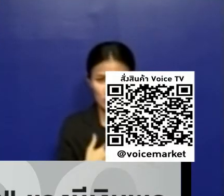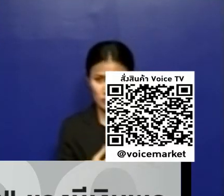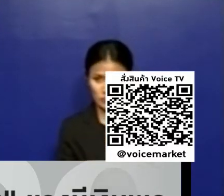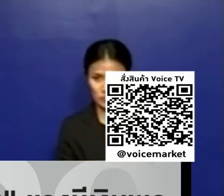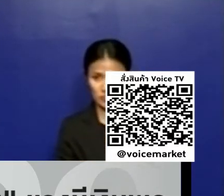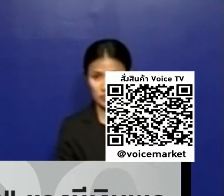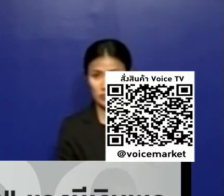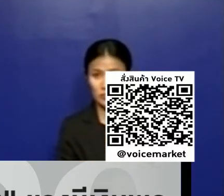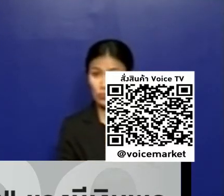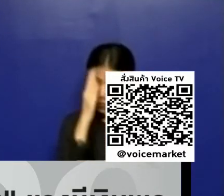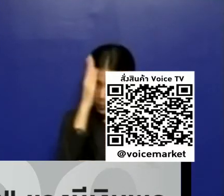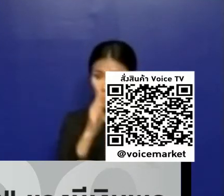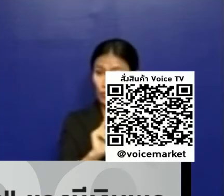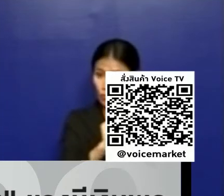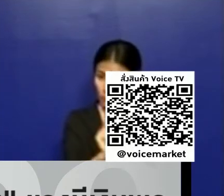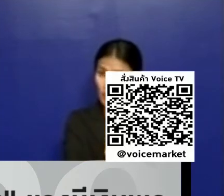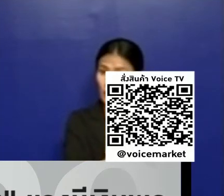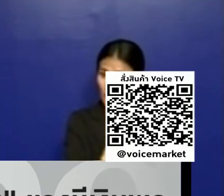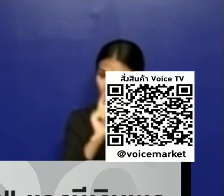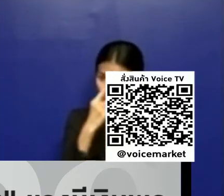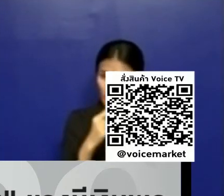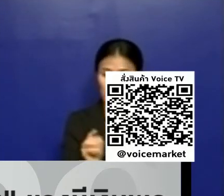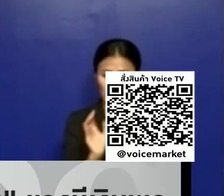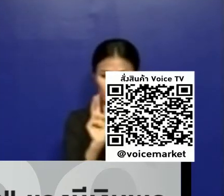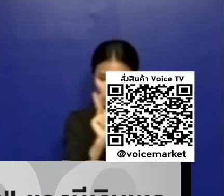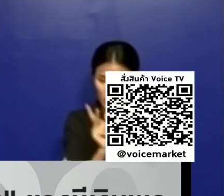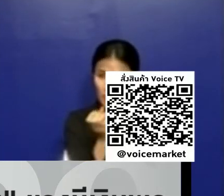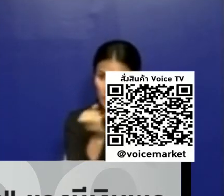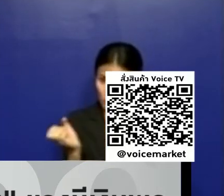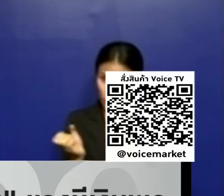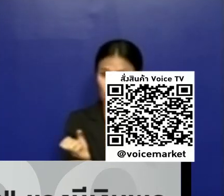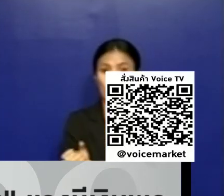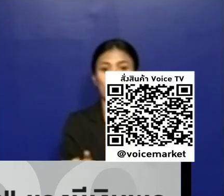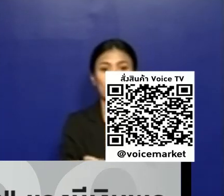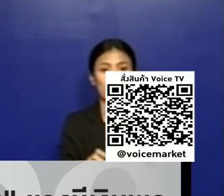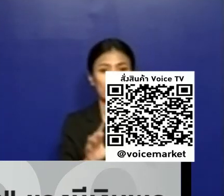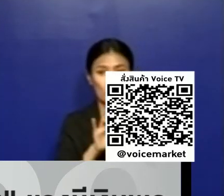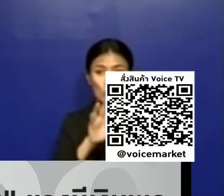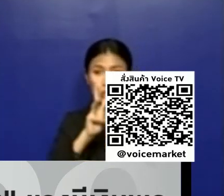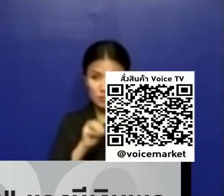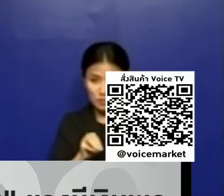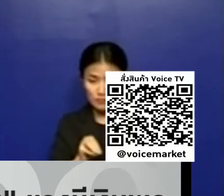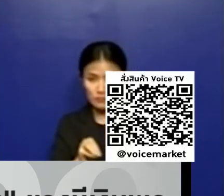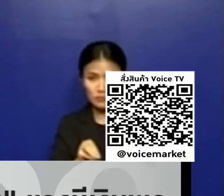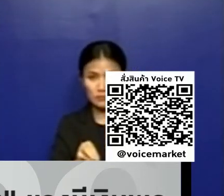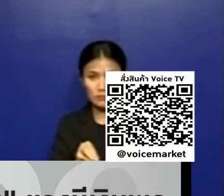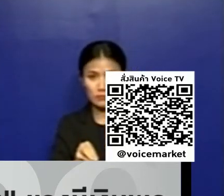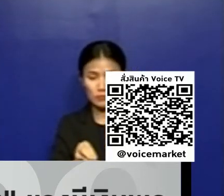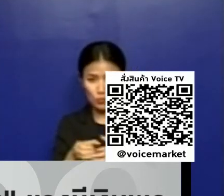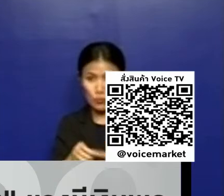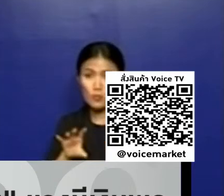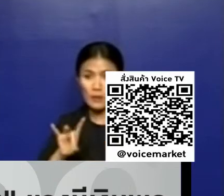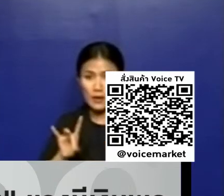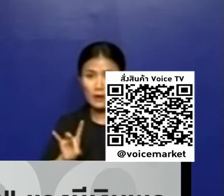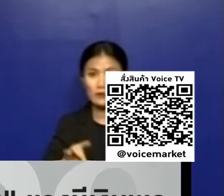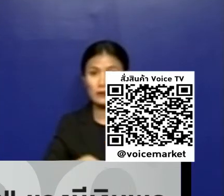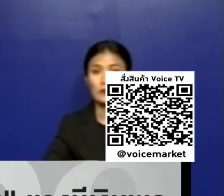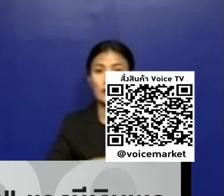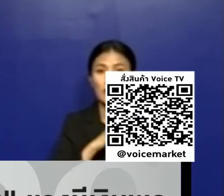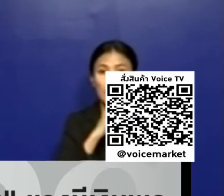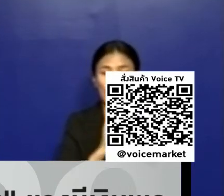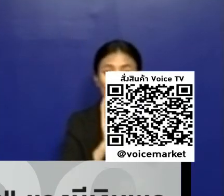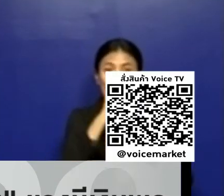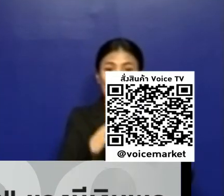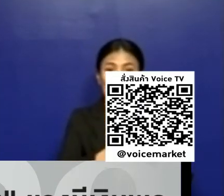ที่เงินเดือนไม่มากรวมถึงคนที่มีเงินฝากธนาคารเกิน 500,000 บาทนะเพราะบางคนเนี่ยเก็บเงินตั้งแต่หนุ่มส